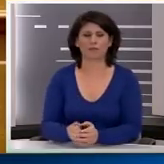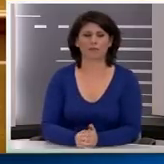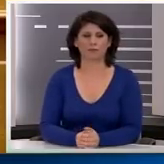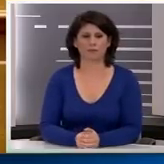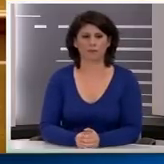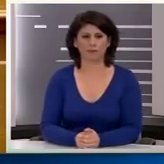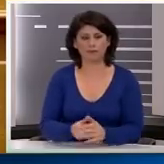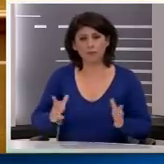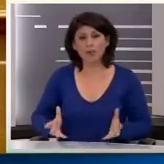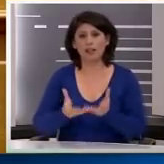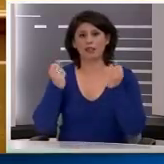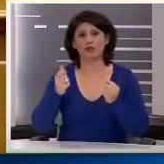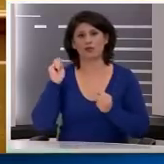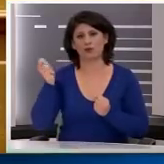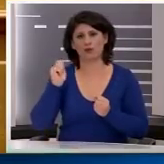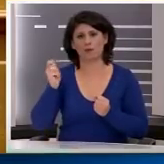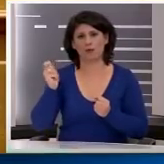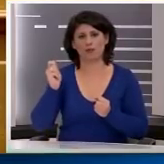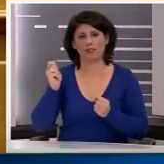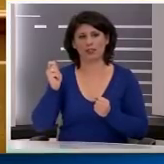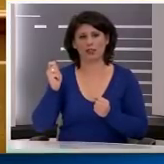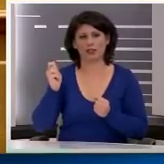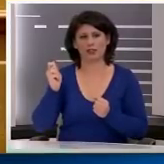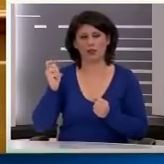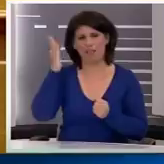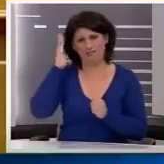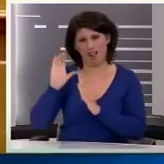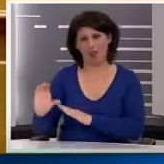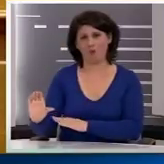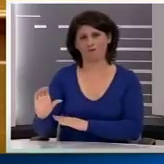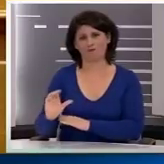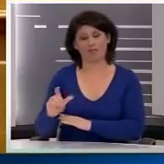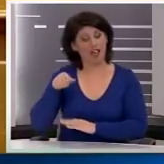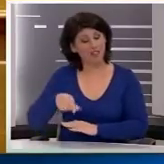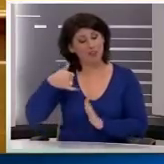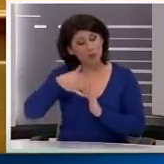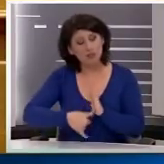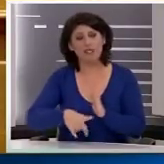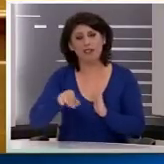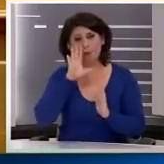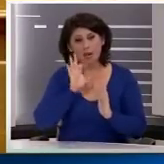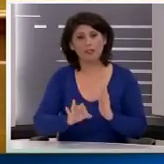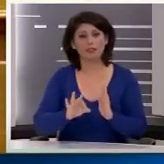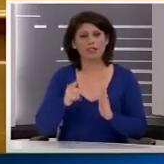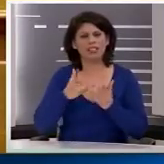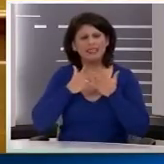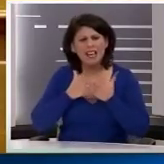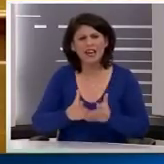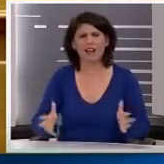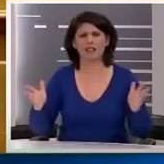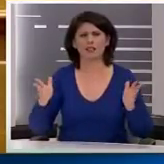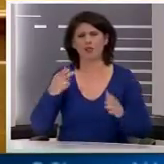προκειμένου να σώσει το πολιτικό της αρχείο. Αυτή είναι η ουσία, αγαπητοί συνάδελφοι, και είναι πραγματικά ένα